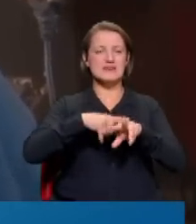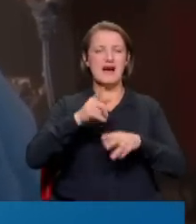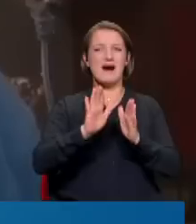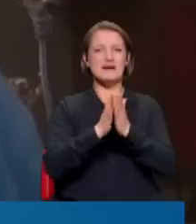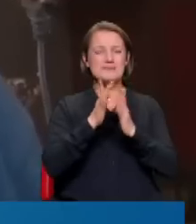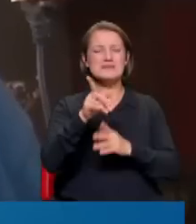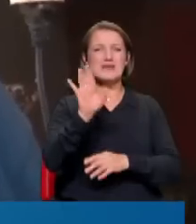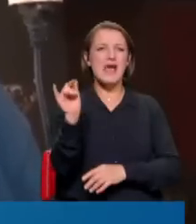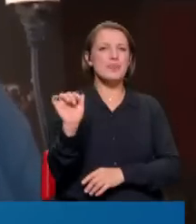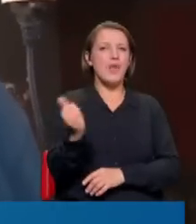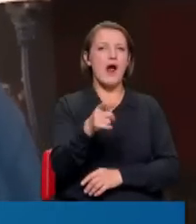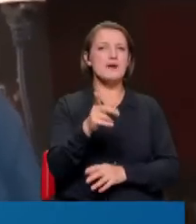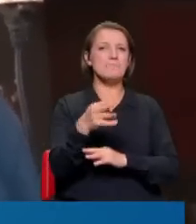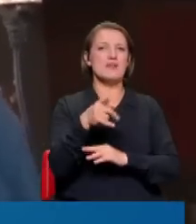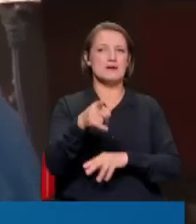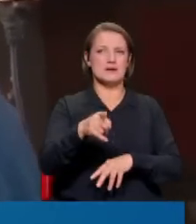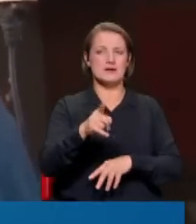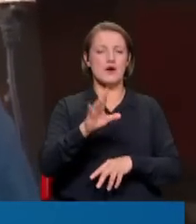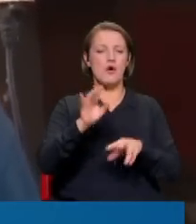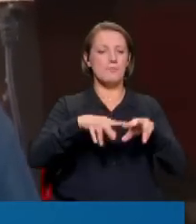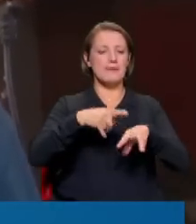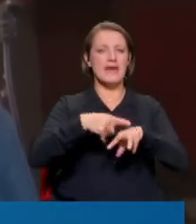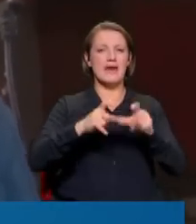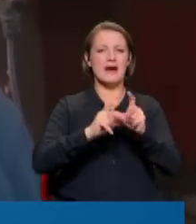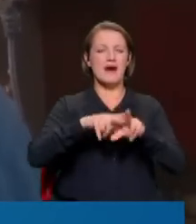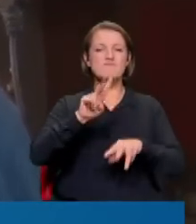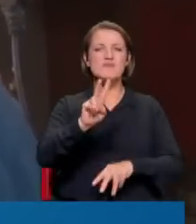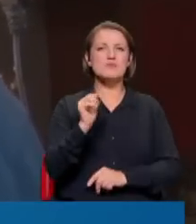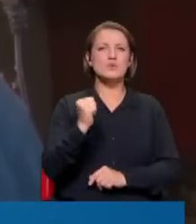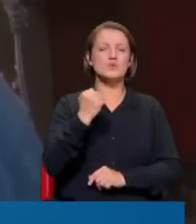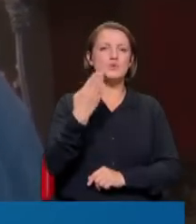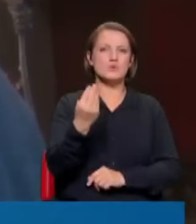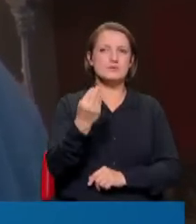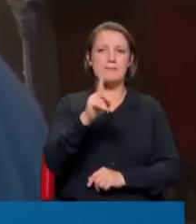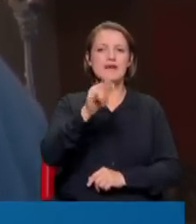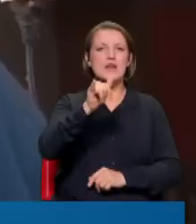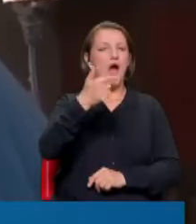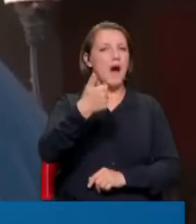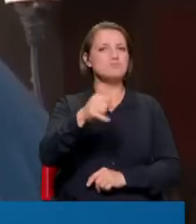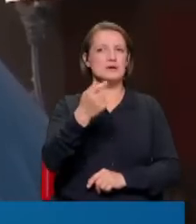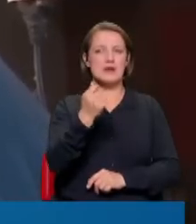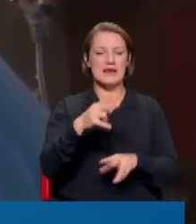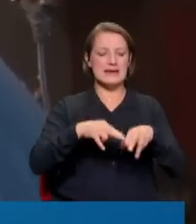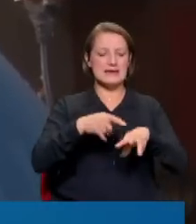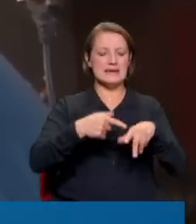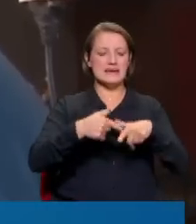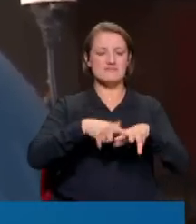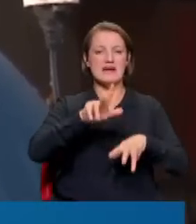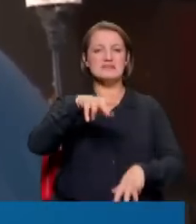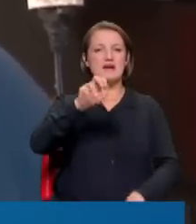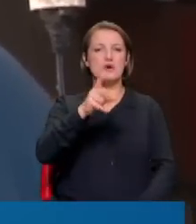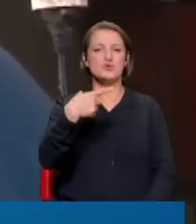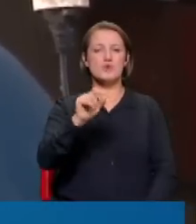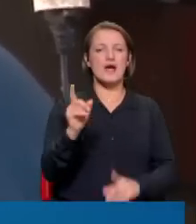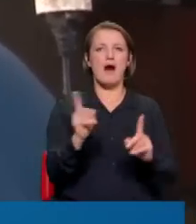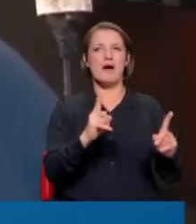Mersin'in en değerli balığı güç açısından en vitaminli balık 60 L kilosu kefal balığı var 8090 lira